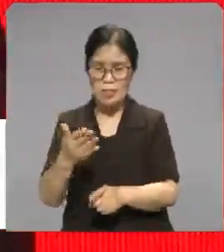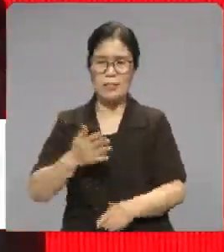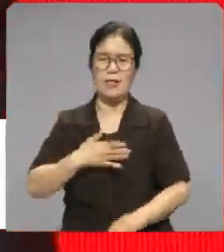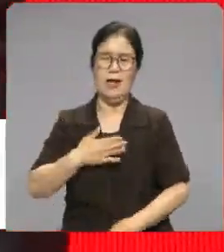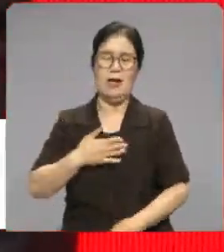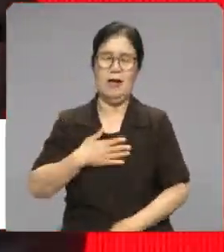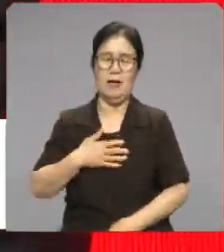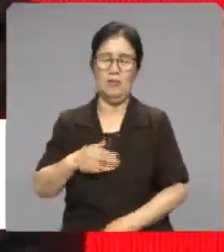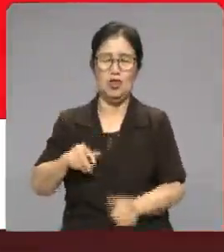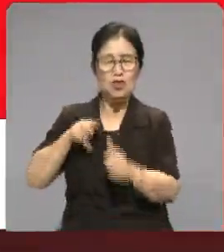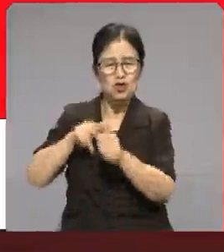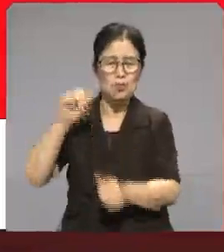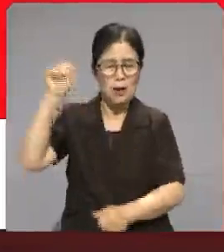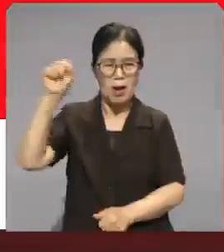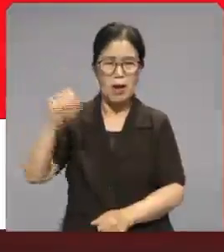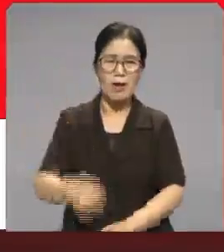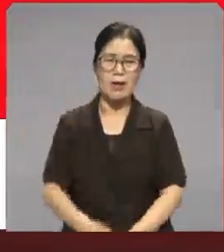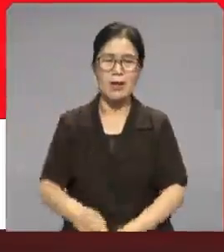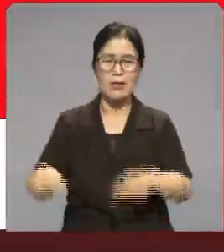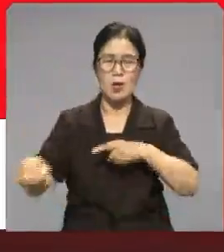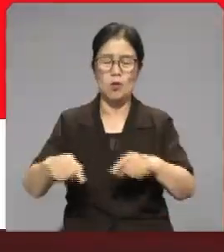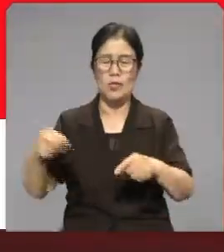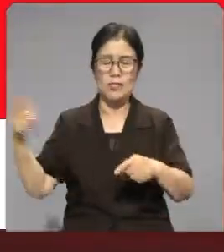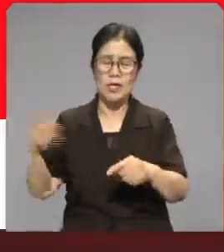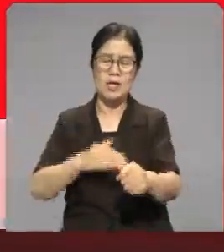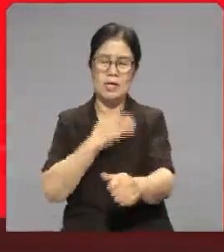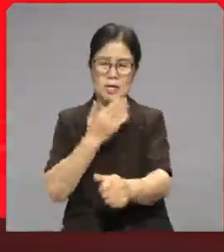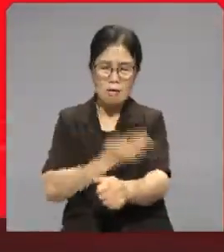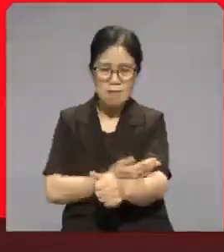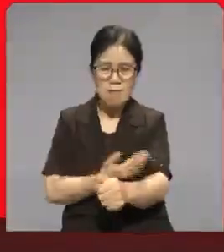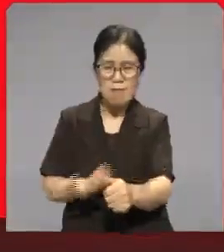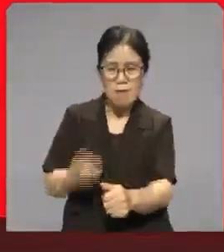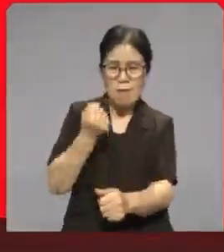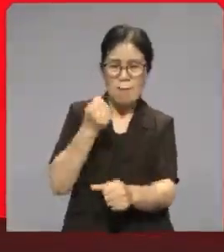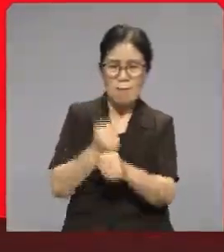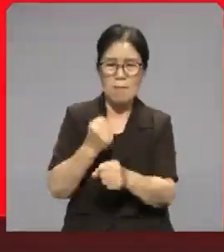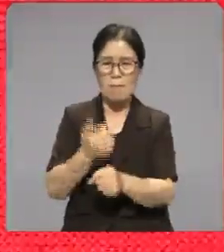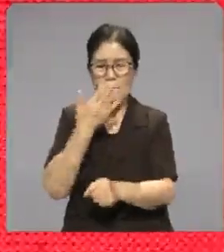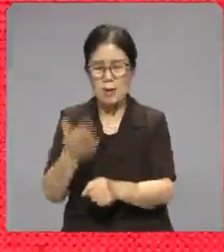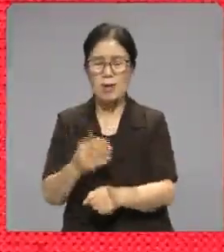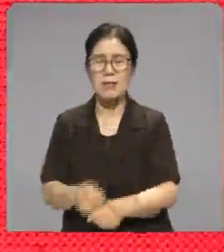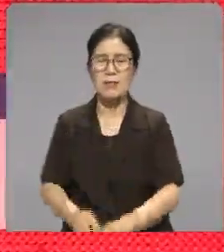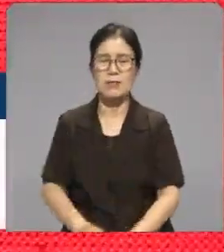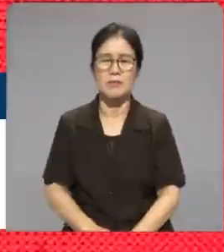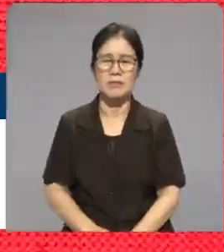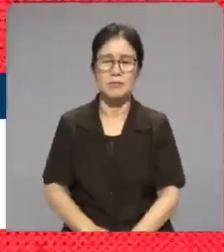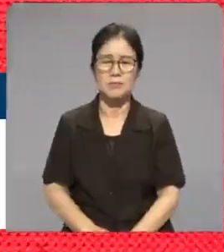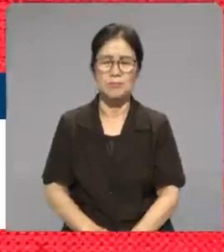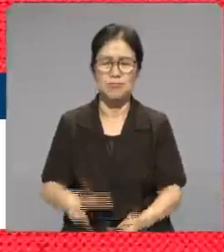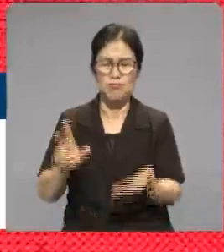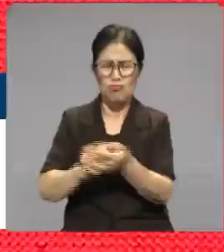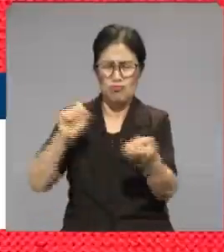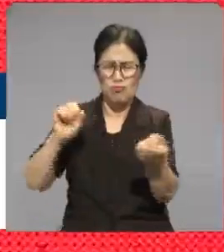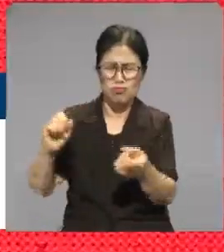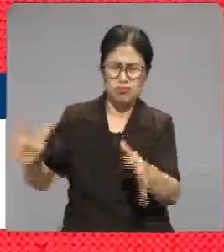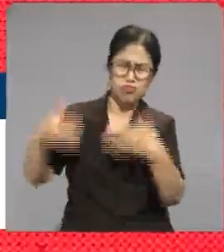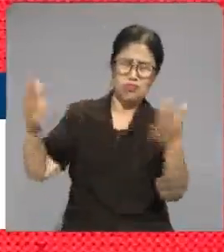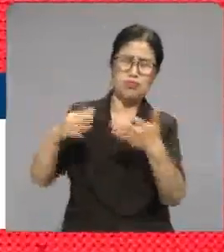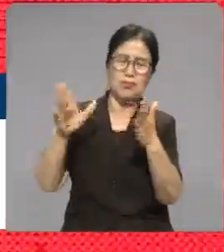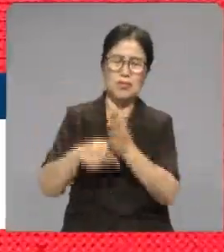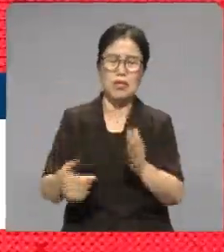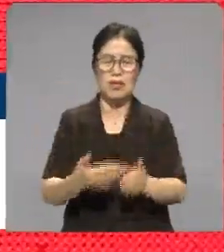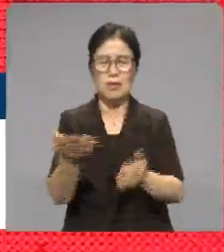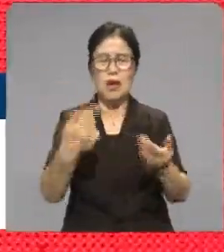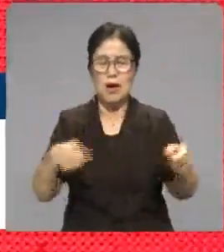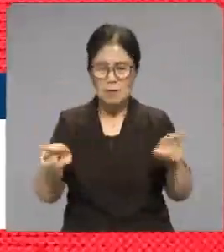자신이라면 출마하겠다며 정권 재창조에 선봉에 서겠다고 강조했습니다. 폭풍이 불어올 때 여러분과